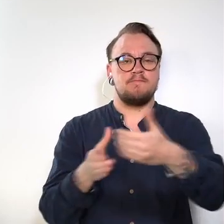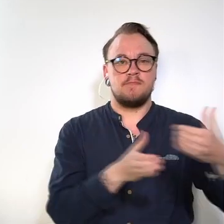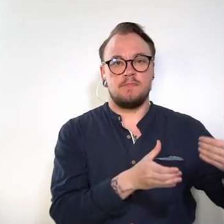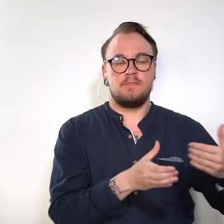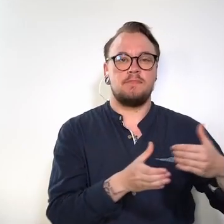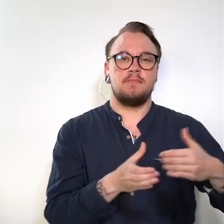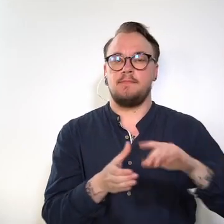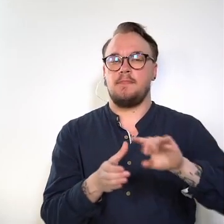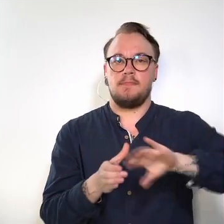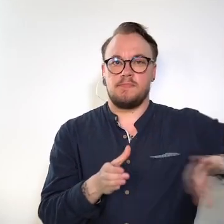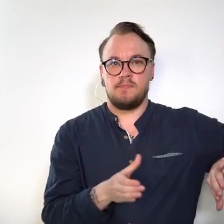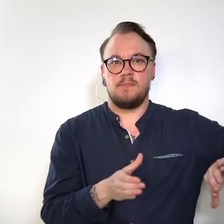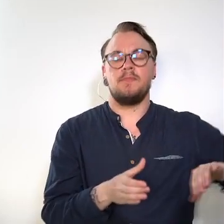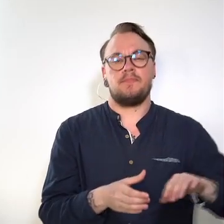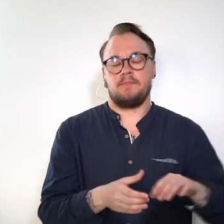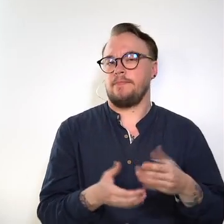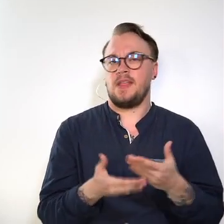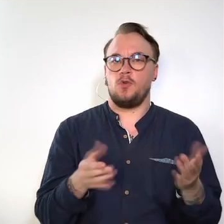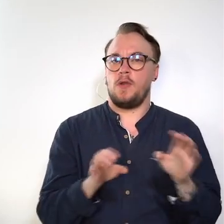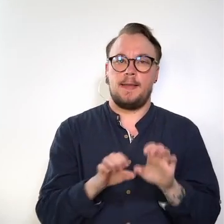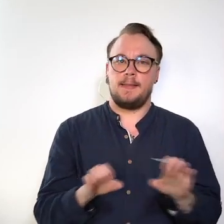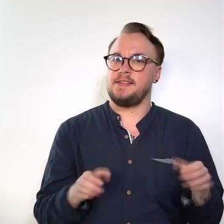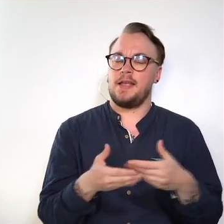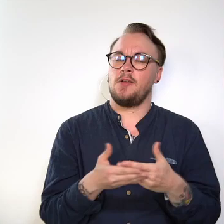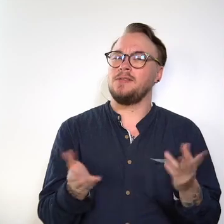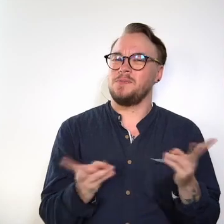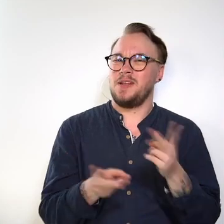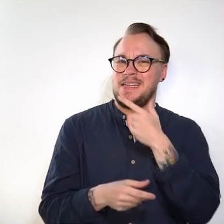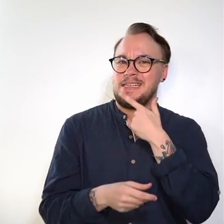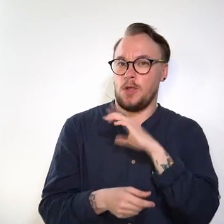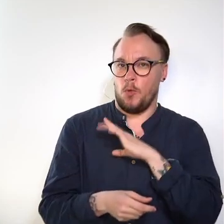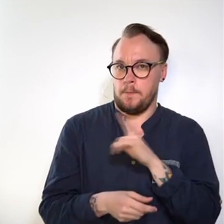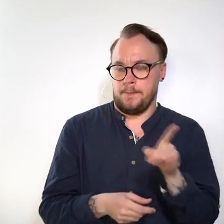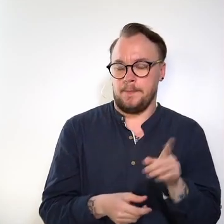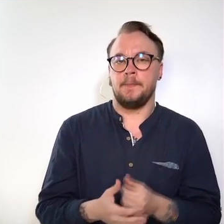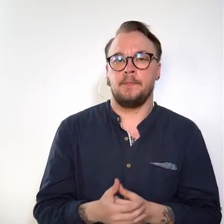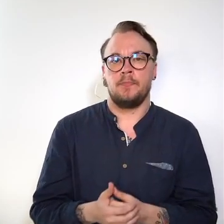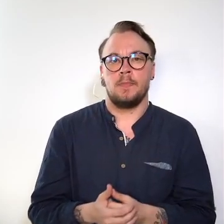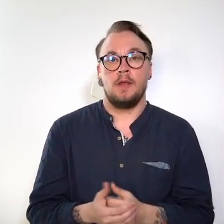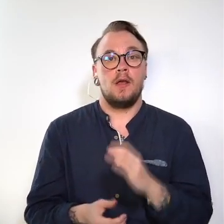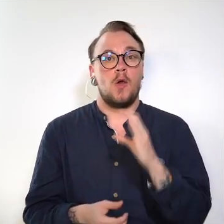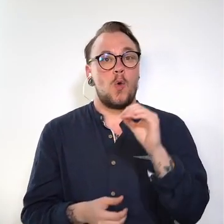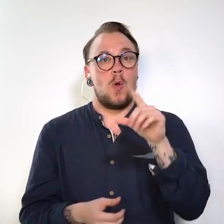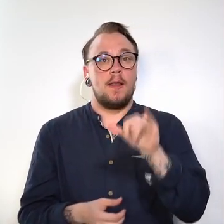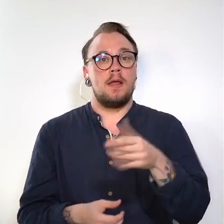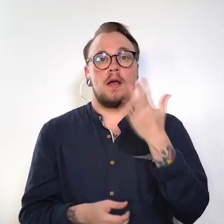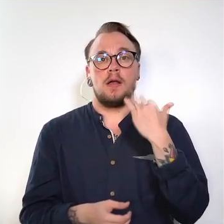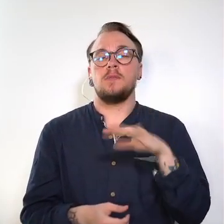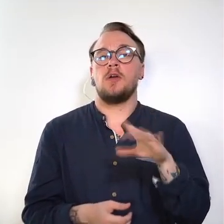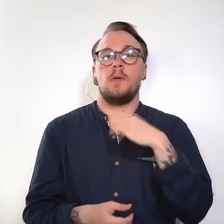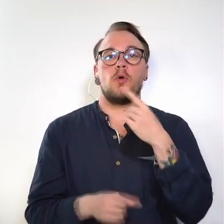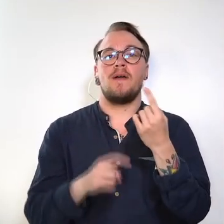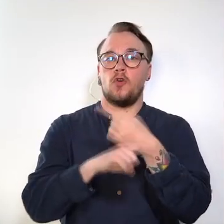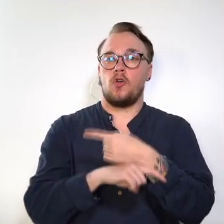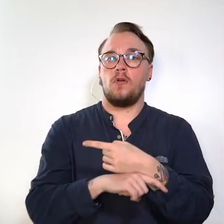epäadekvaatteja ja epäeettisiä. Ja siinä oikeastaan, mitä Olli toi esille tuossa äskeisessä puheenvuorossa, mikä SETAn linja